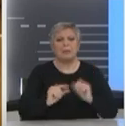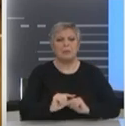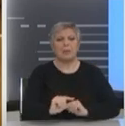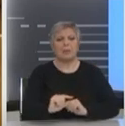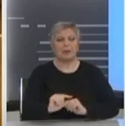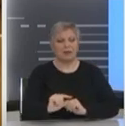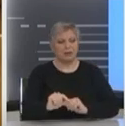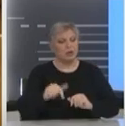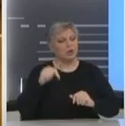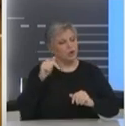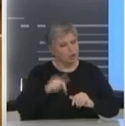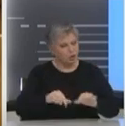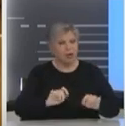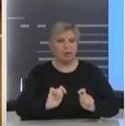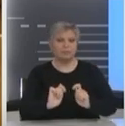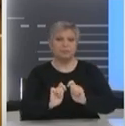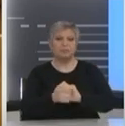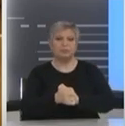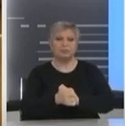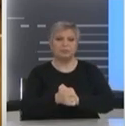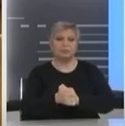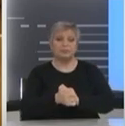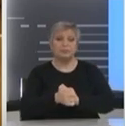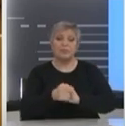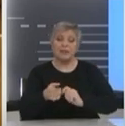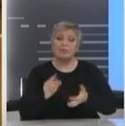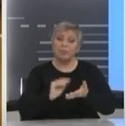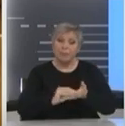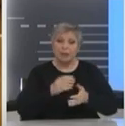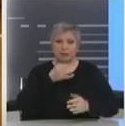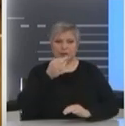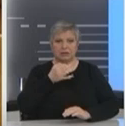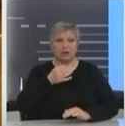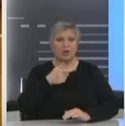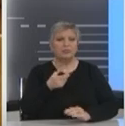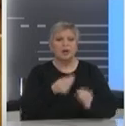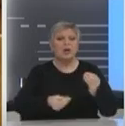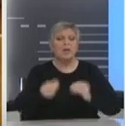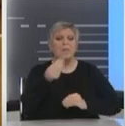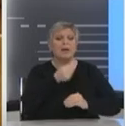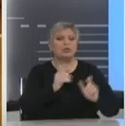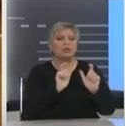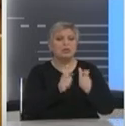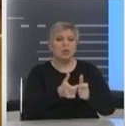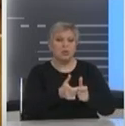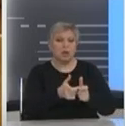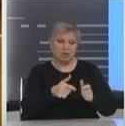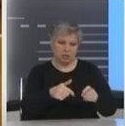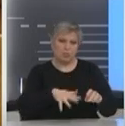Μια μεγάλη αδικία έναντι των οικογενειών με ένα ή με δύο παιδιά, που είναι η συντριπτική πλειοψηφία των